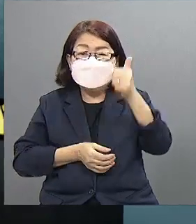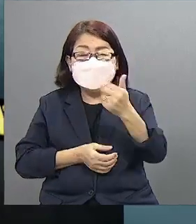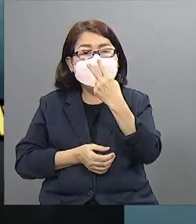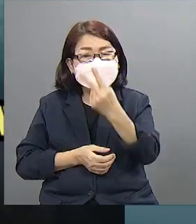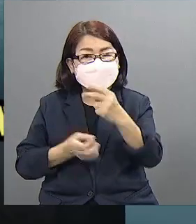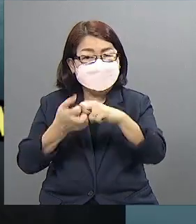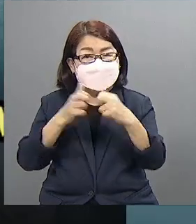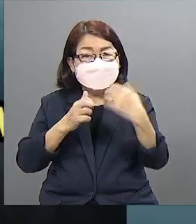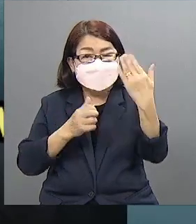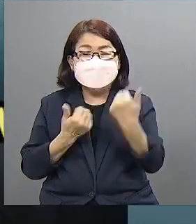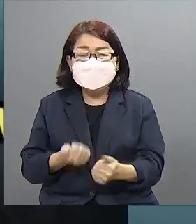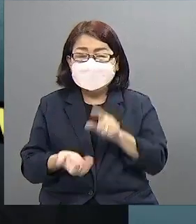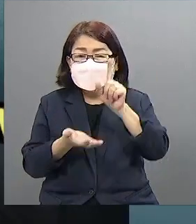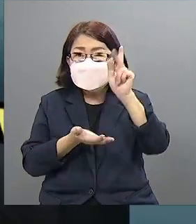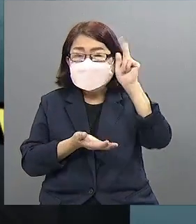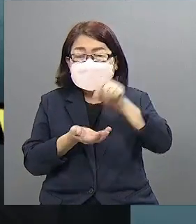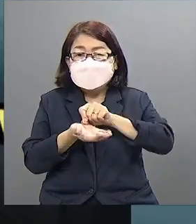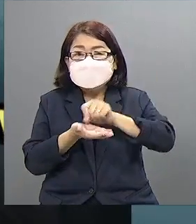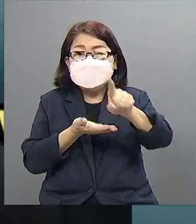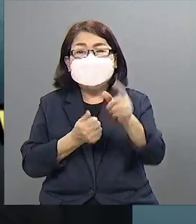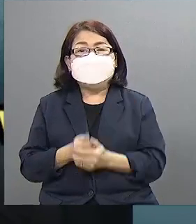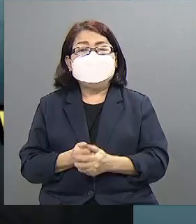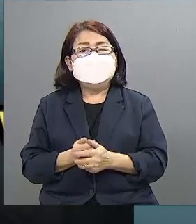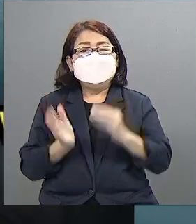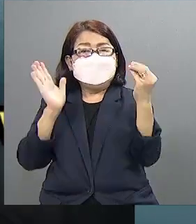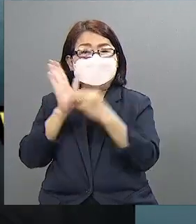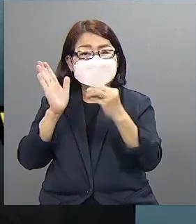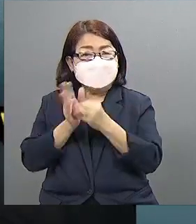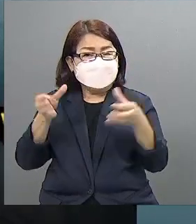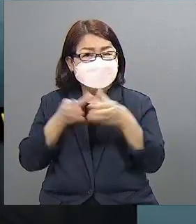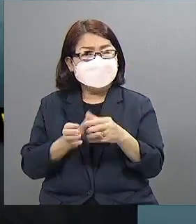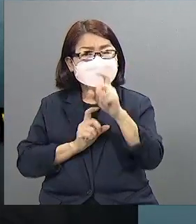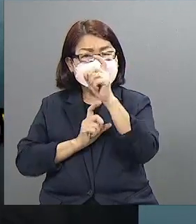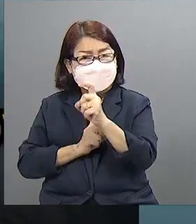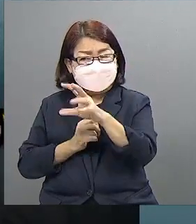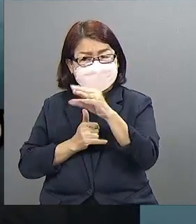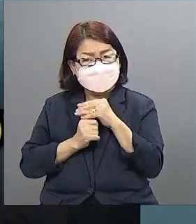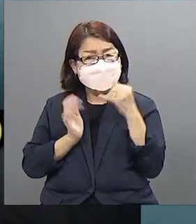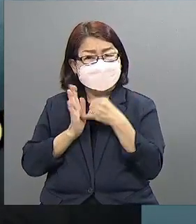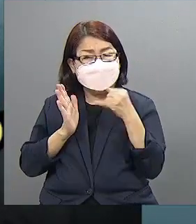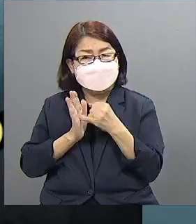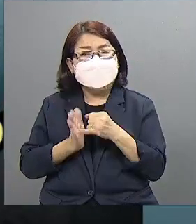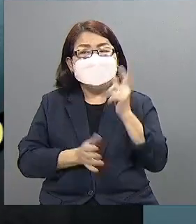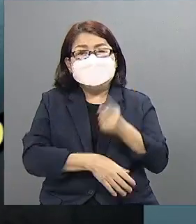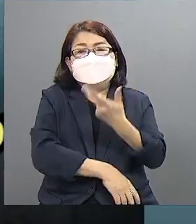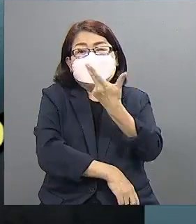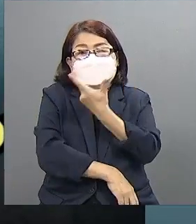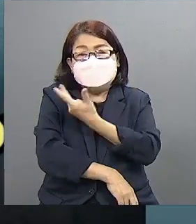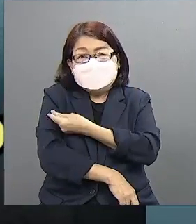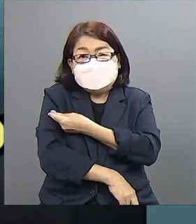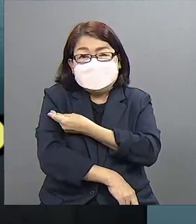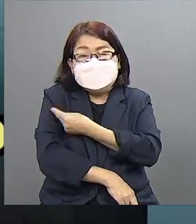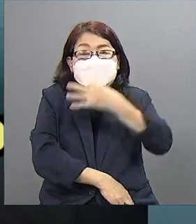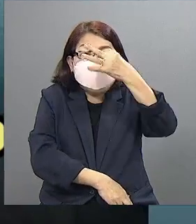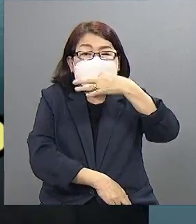ทม.ให้กลุ่มเสี่ยงลงทะเบียนฉีดวัคซีนป้องกันไข้หวัดใหญ่ฟรีถึง31ธันวาคมนี้นะคะสำนักงานประชาสัมพันธ์กรุงเ